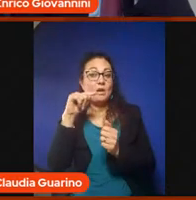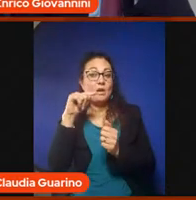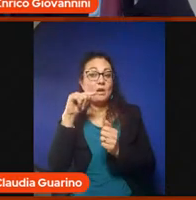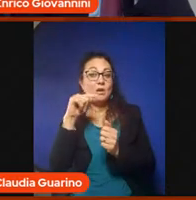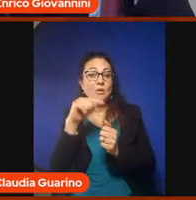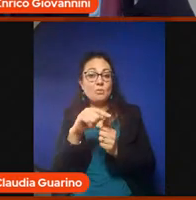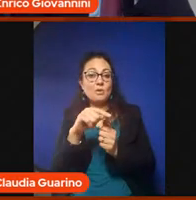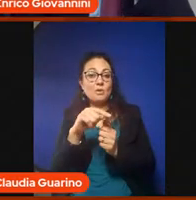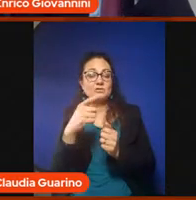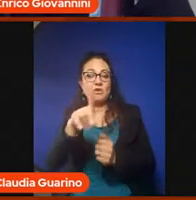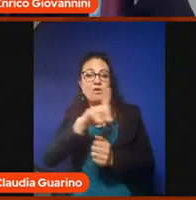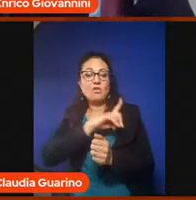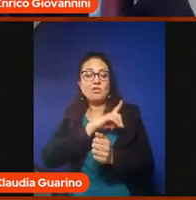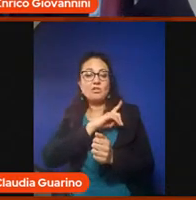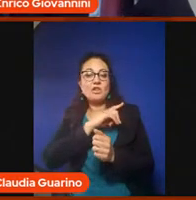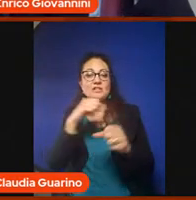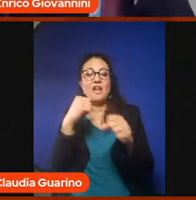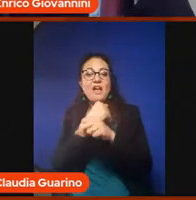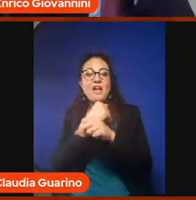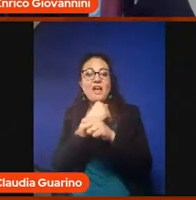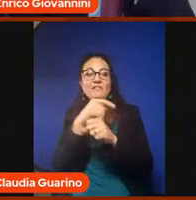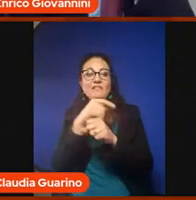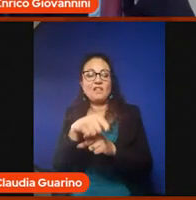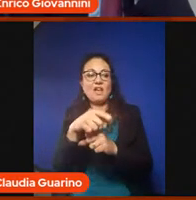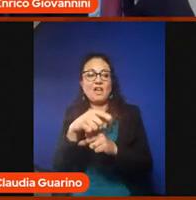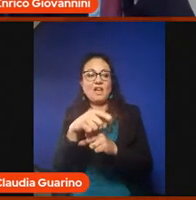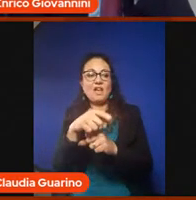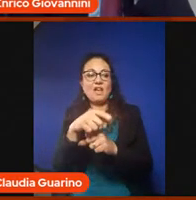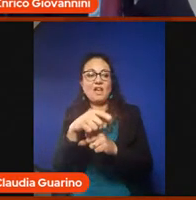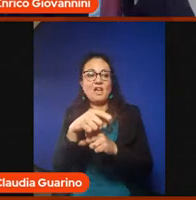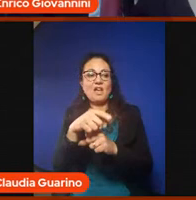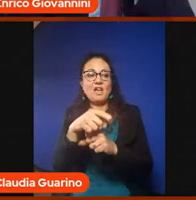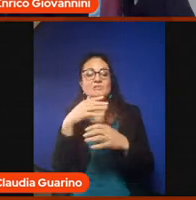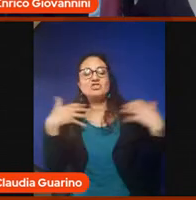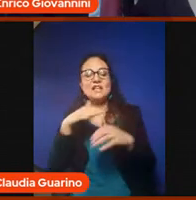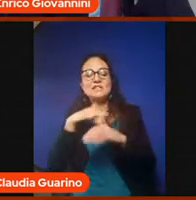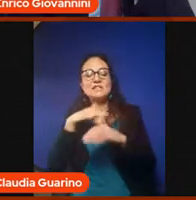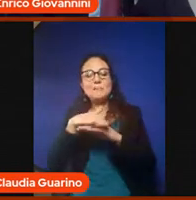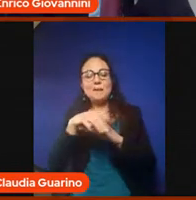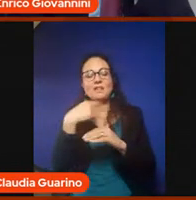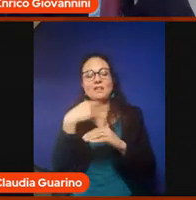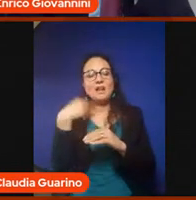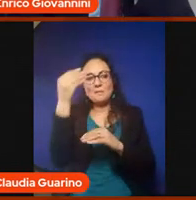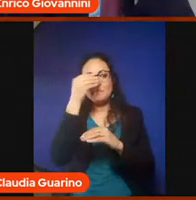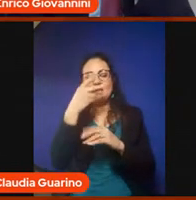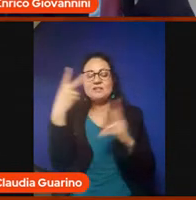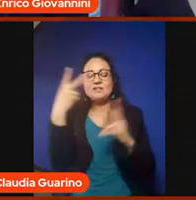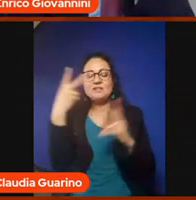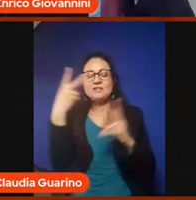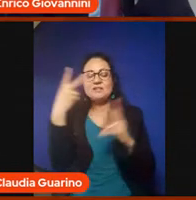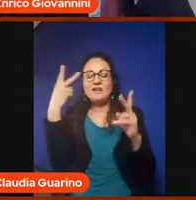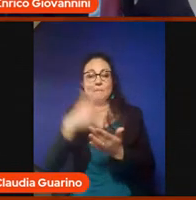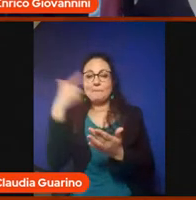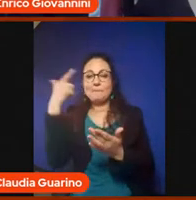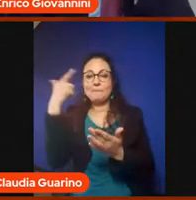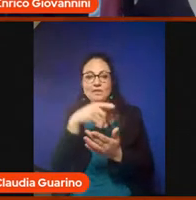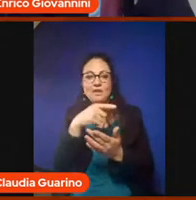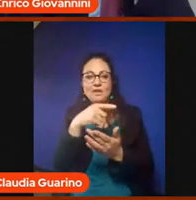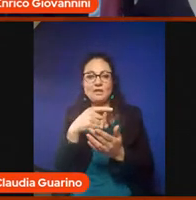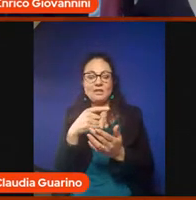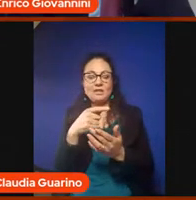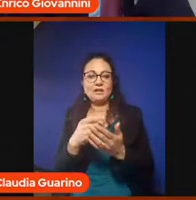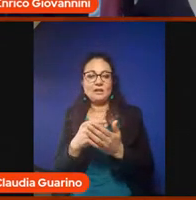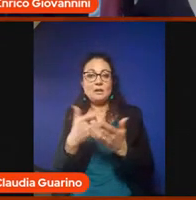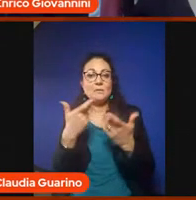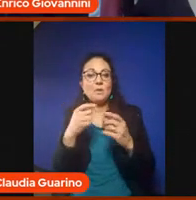la considero preziosa. Noi, quando era aperto, che non c'era il coronavirus, ricevevamo